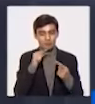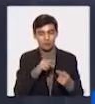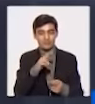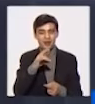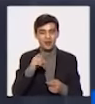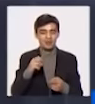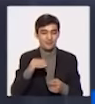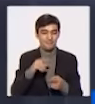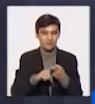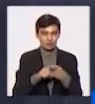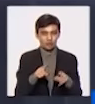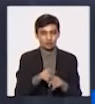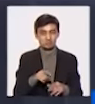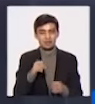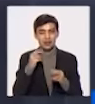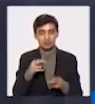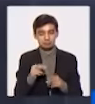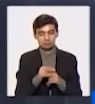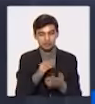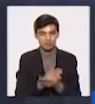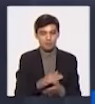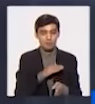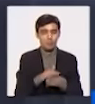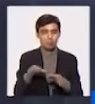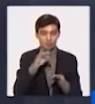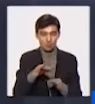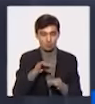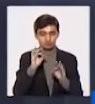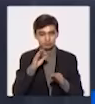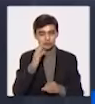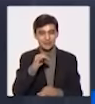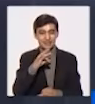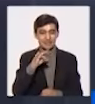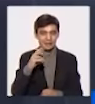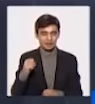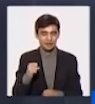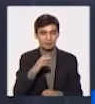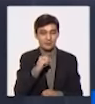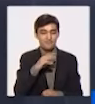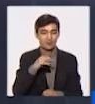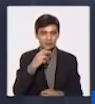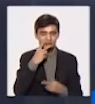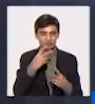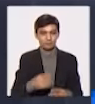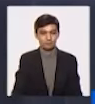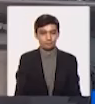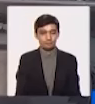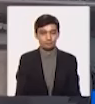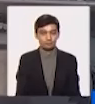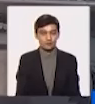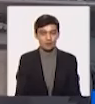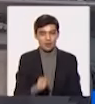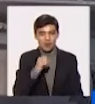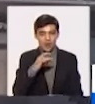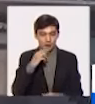шаралары қалай жүзеге асырылып жатыр? Толығырақ Дубайдан оралған әріптесім Ирина Советжанқызының материалында. Араб